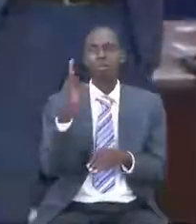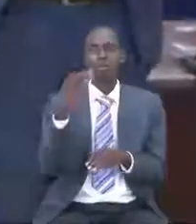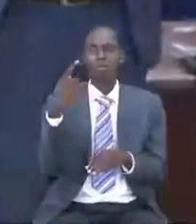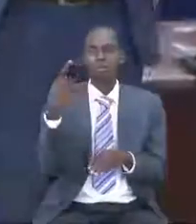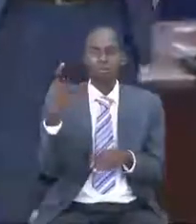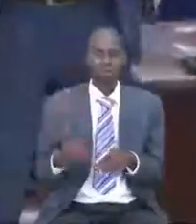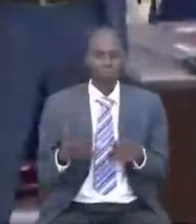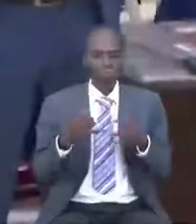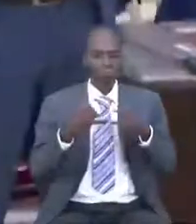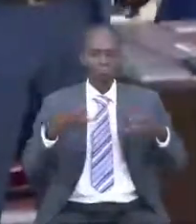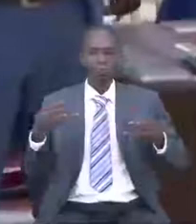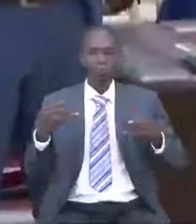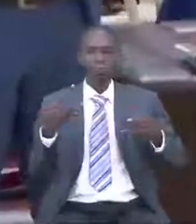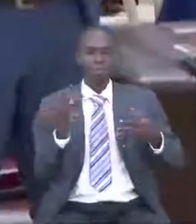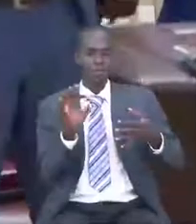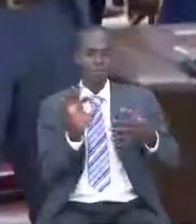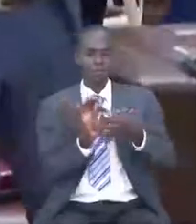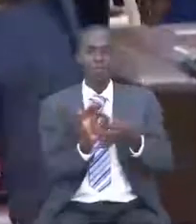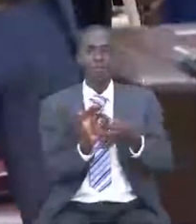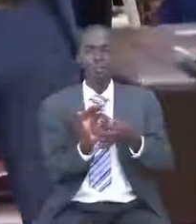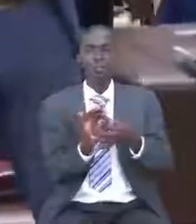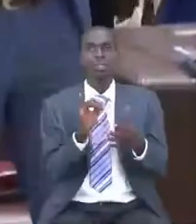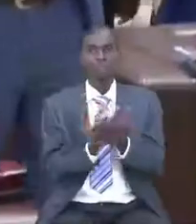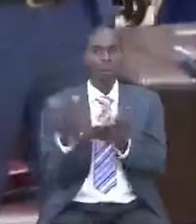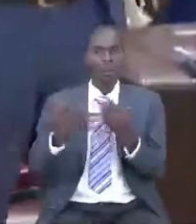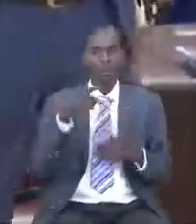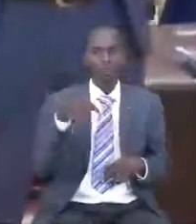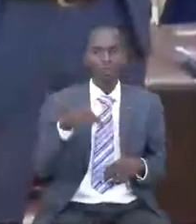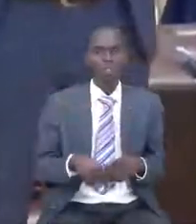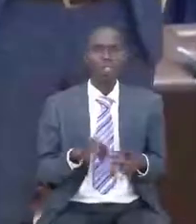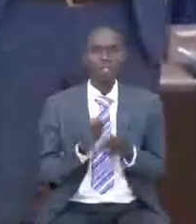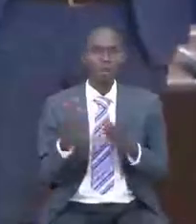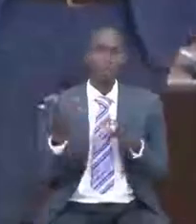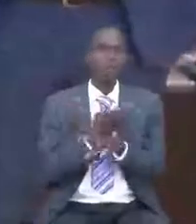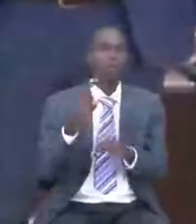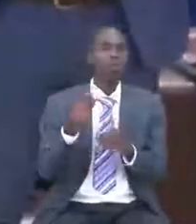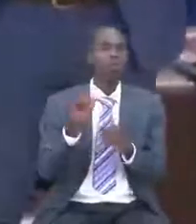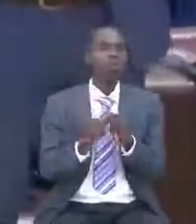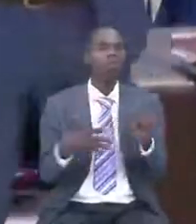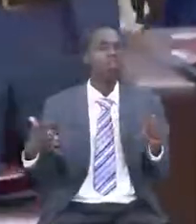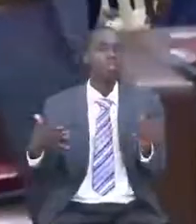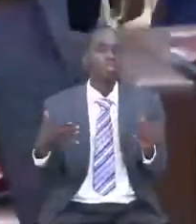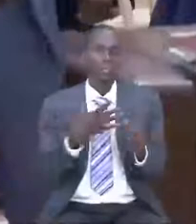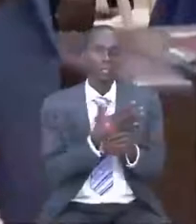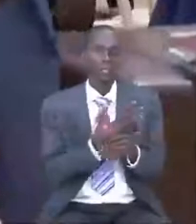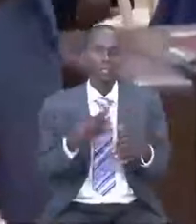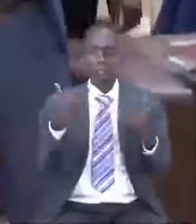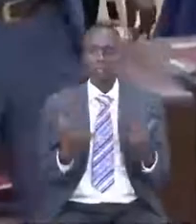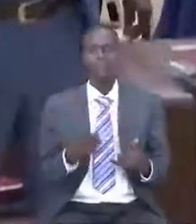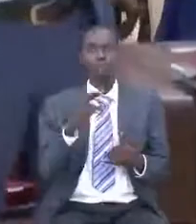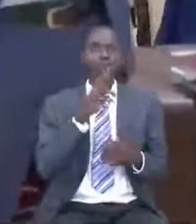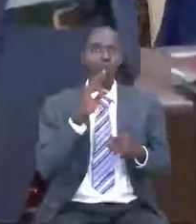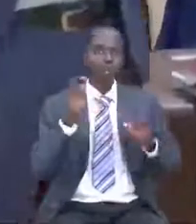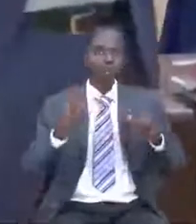qui coupe les cordes qui t'attachaient, les cordes. Et maintenant,